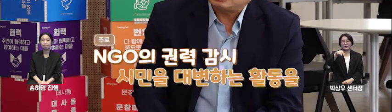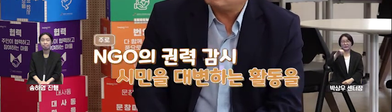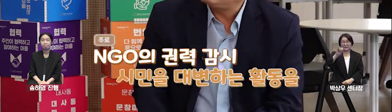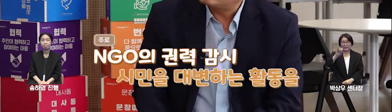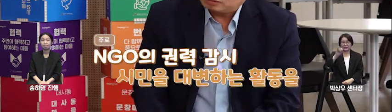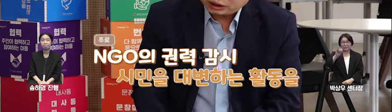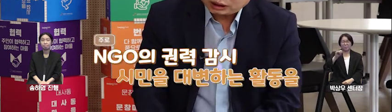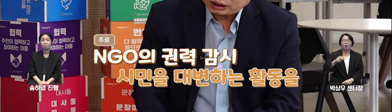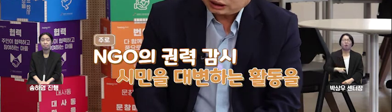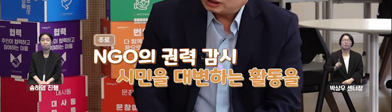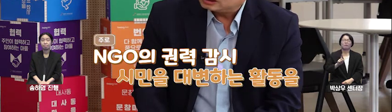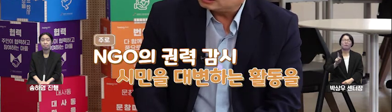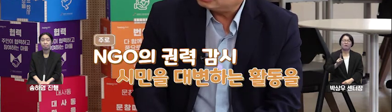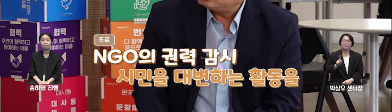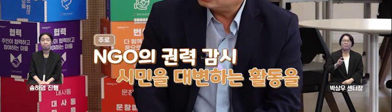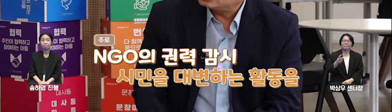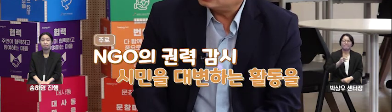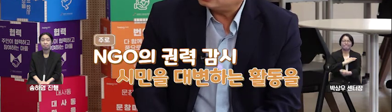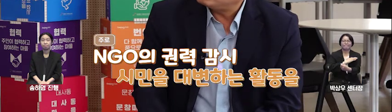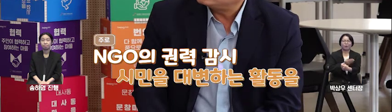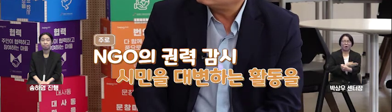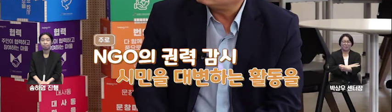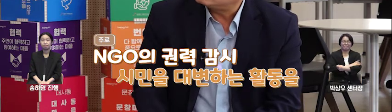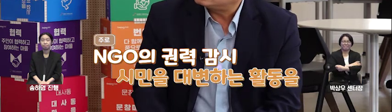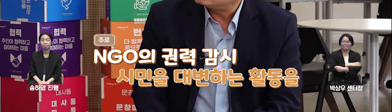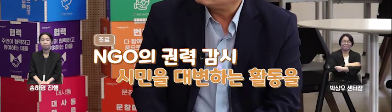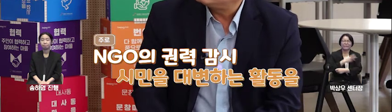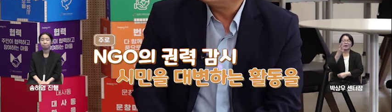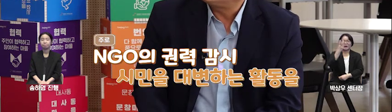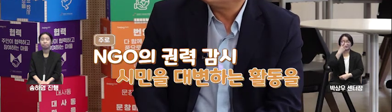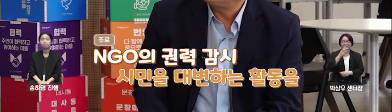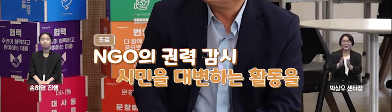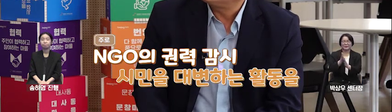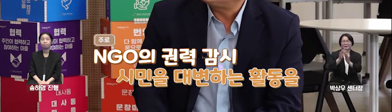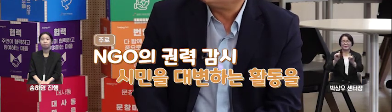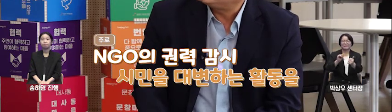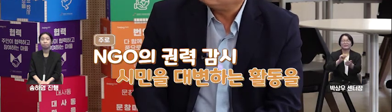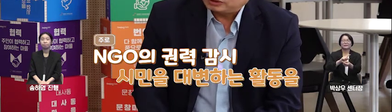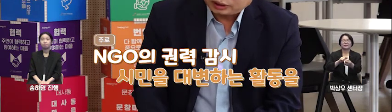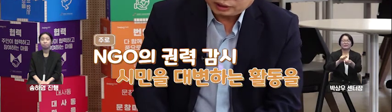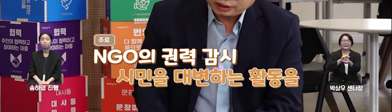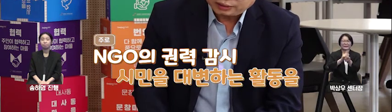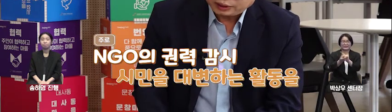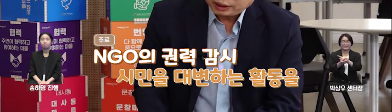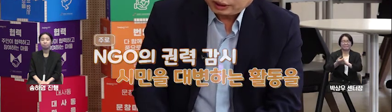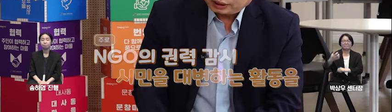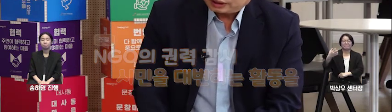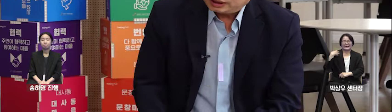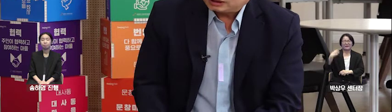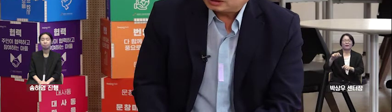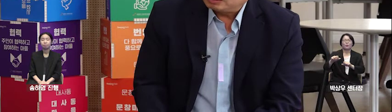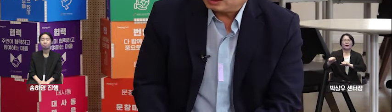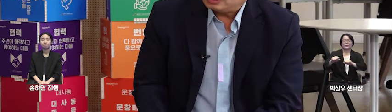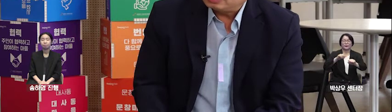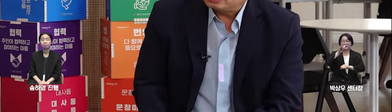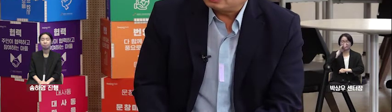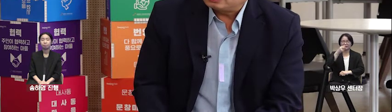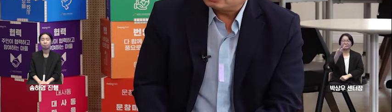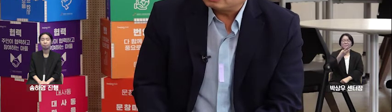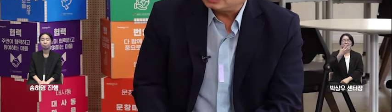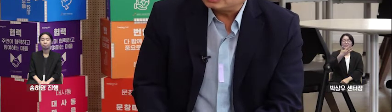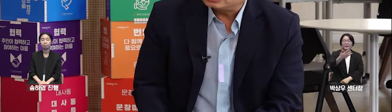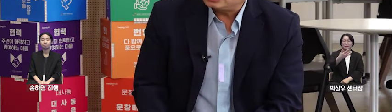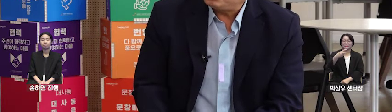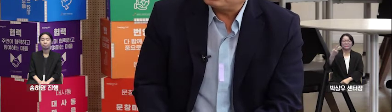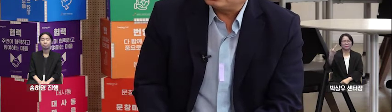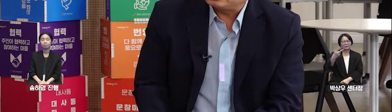NGO의 어떤 권력 감시, 그 시민을 대변하는 그러한 활동들이 중심이었는데요. 그 2008년도